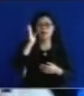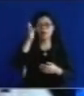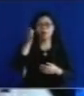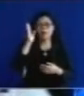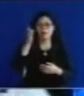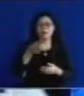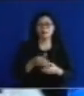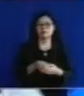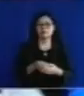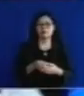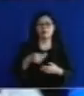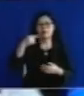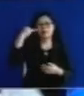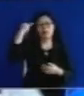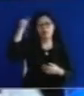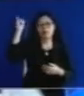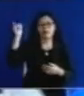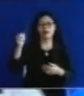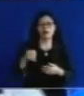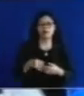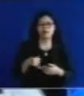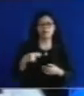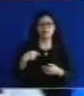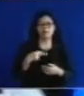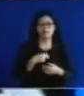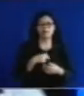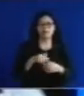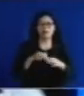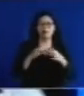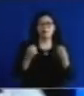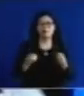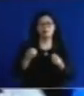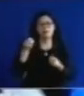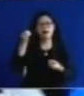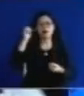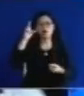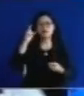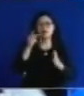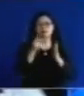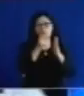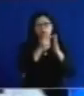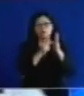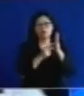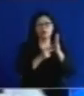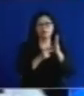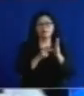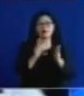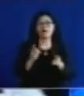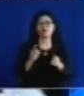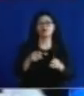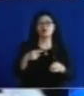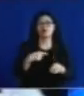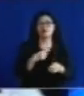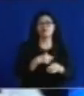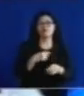akan ibarat bayang-bayang. Sedangkan kita membangun dalam suatu program tentunya pakai aturan. Kami harus